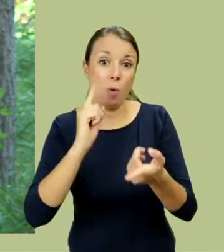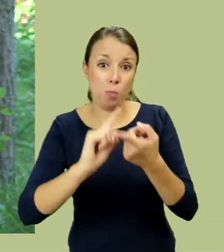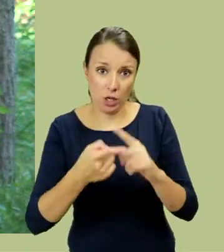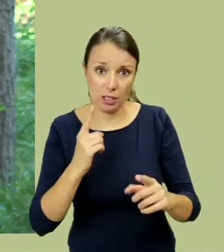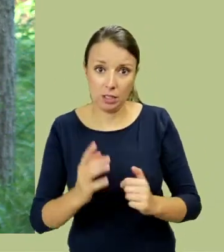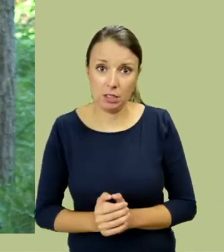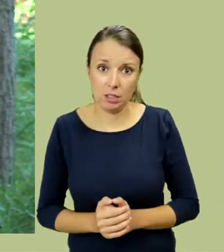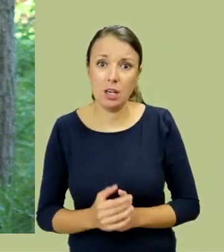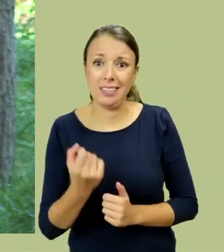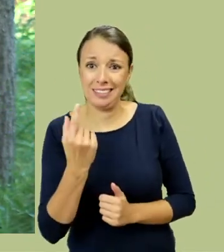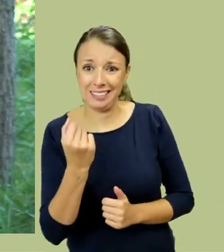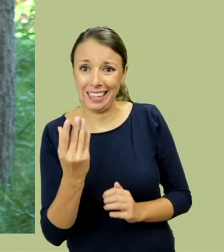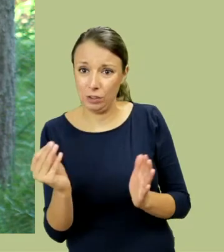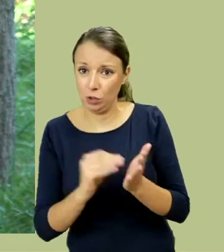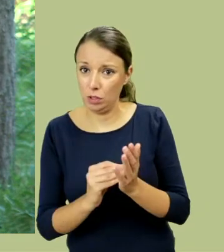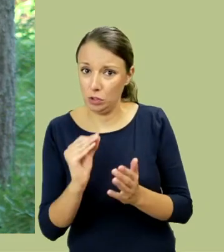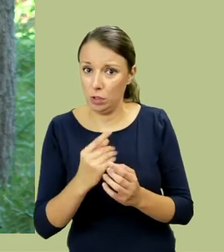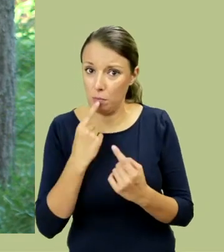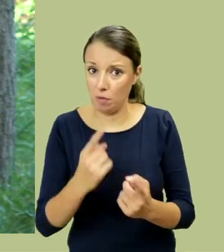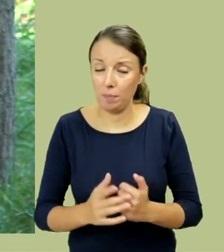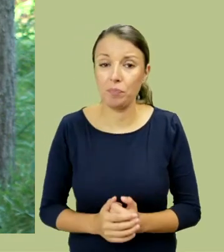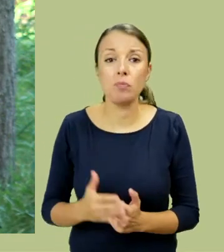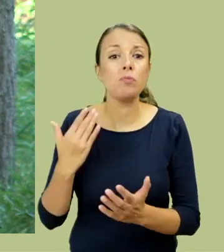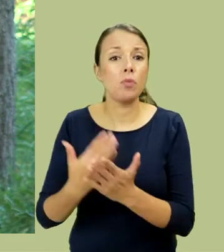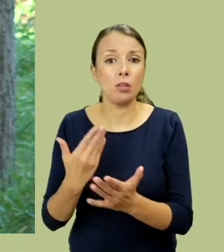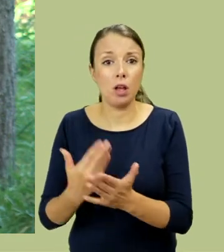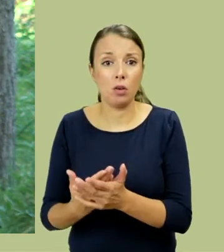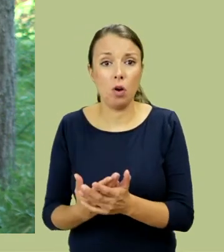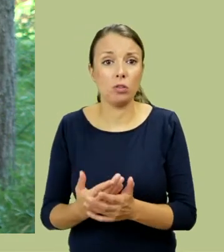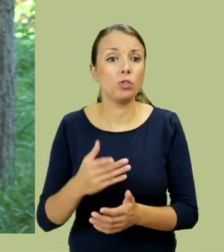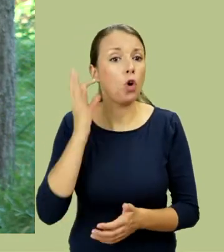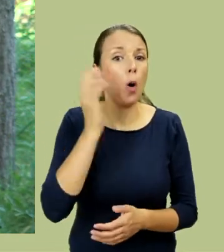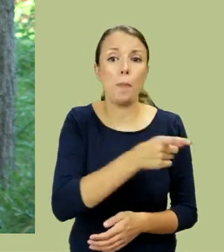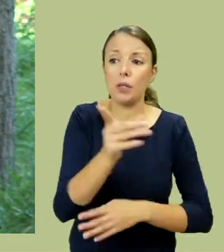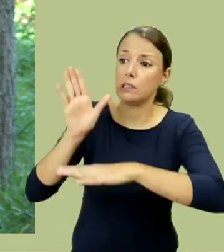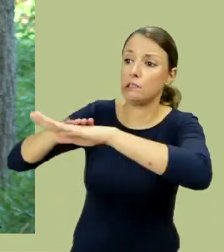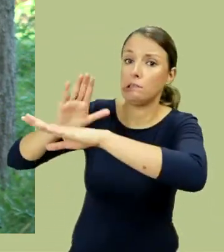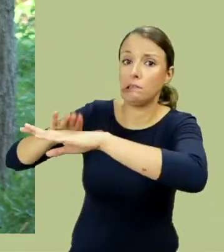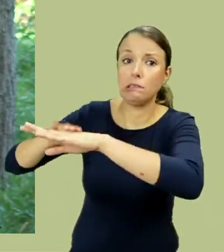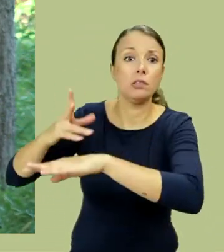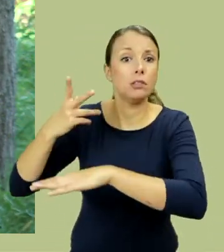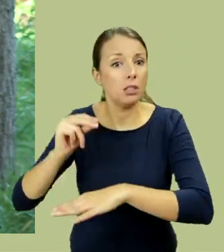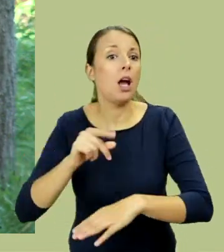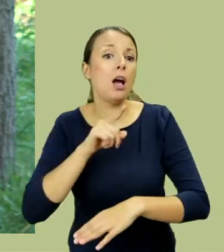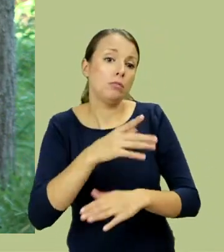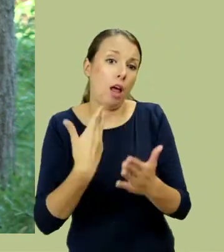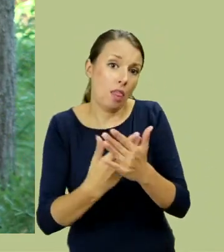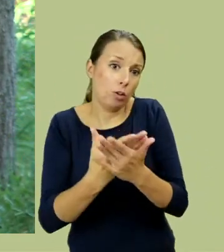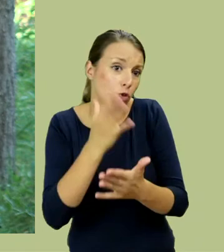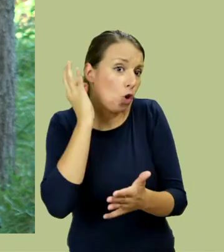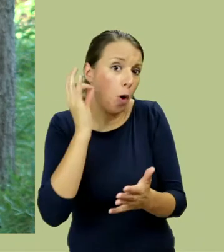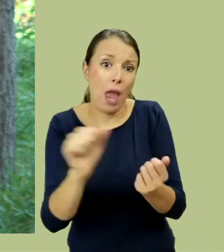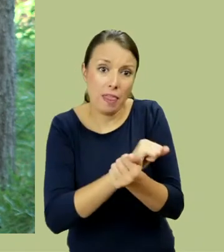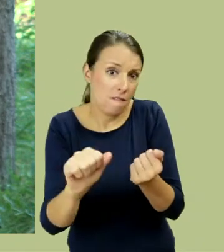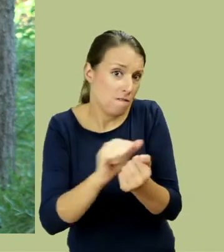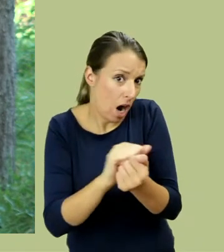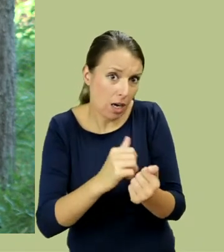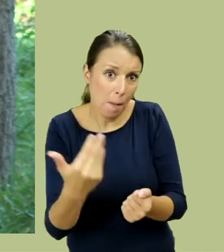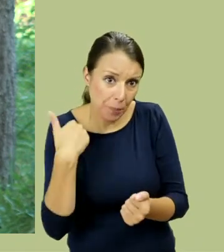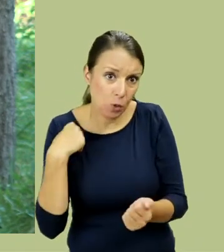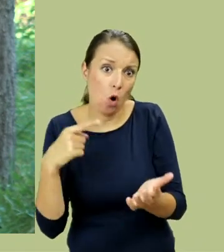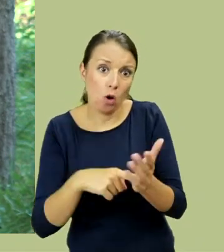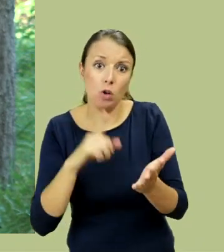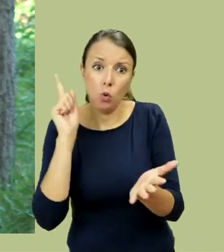zdanie komentarza, nie dlatego, że się o nie dopominały, lecz dlatego, że je sobie wywalczyły, że zdobyły sobie te prawa